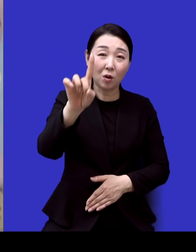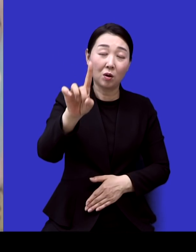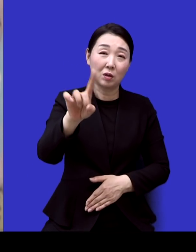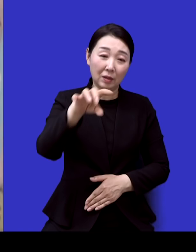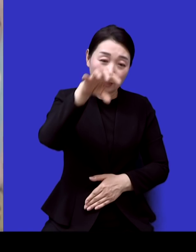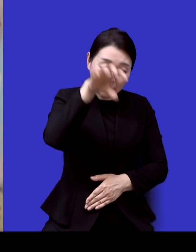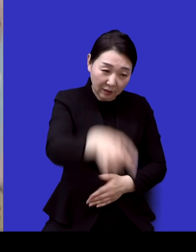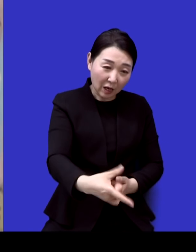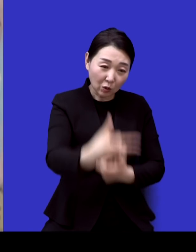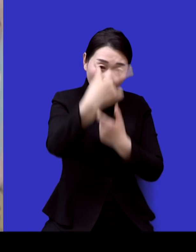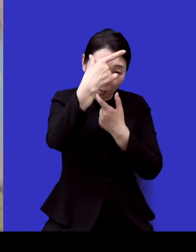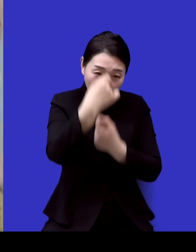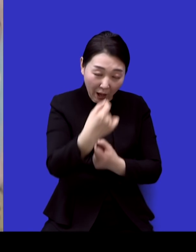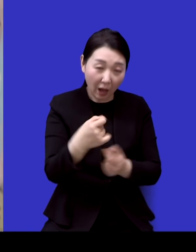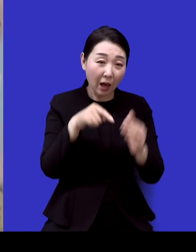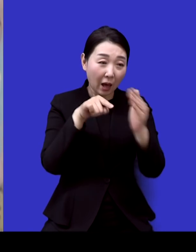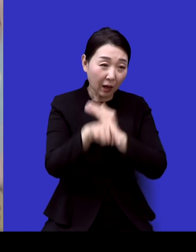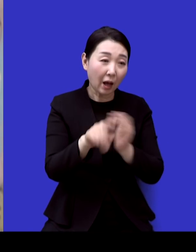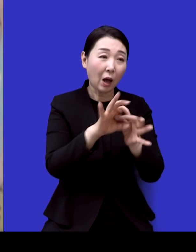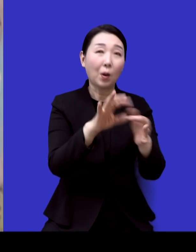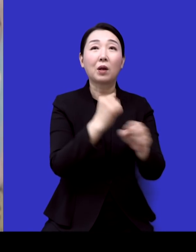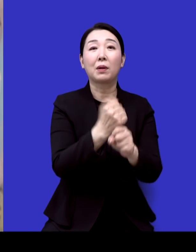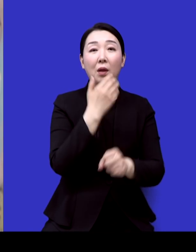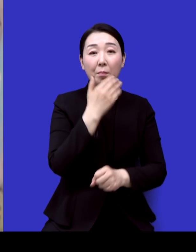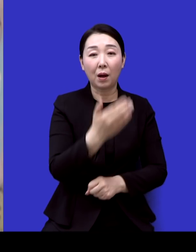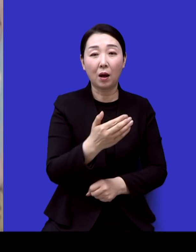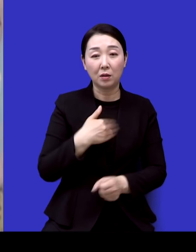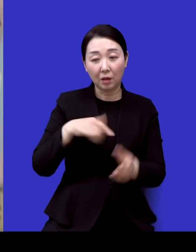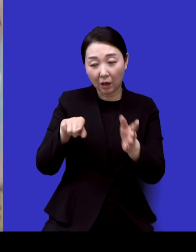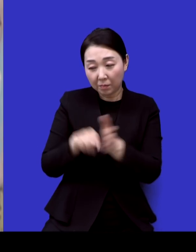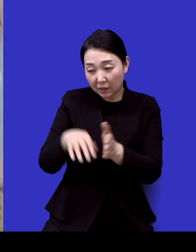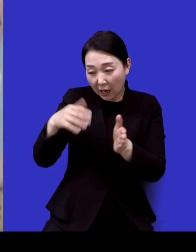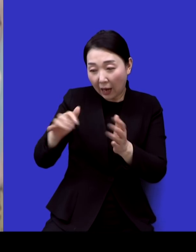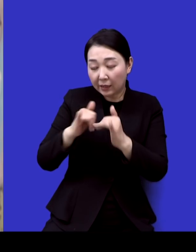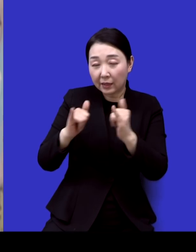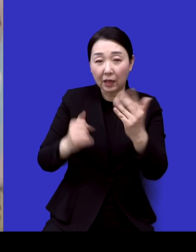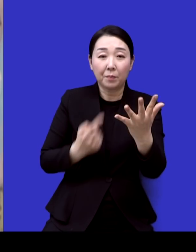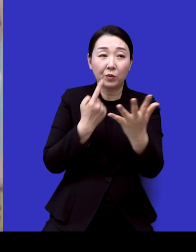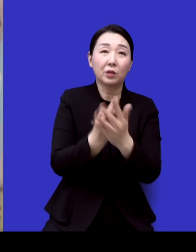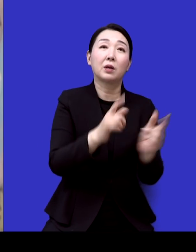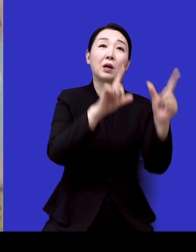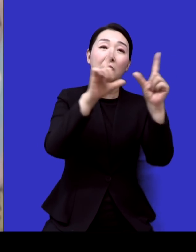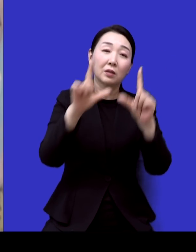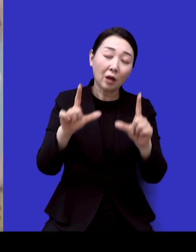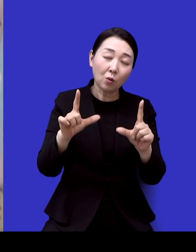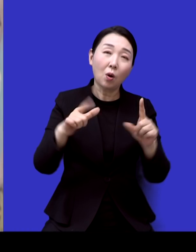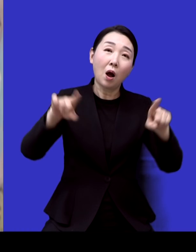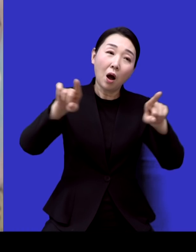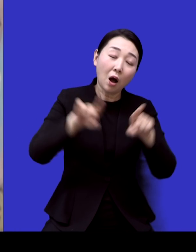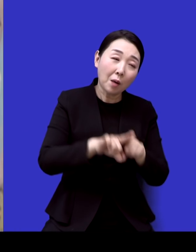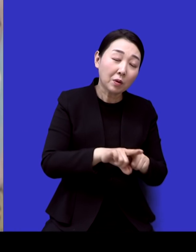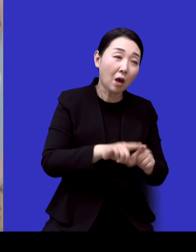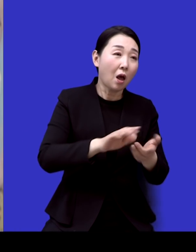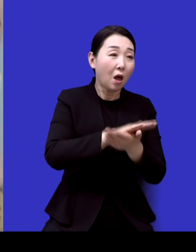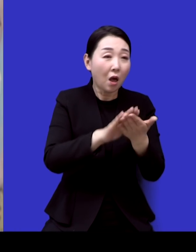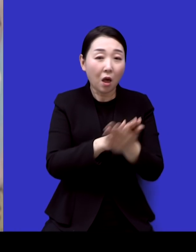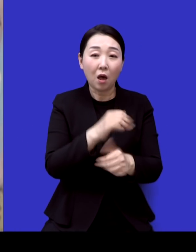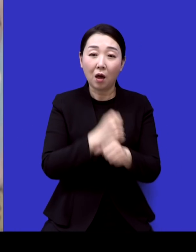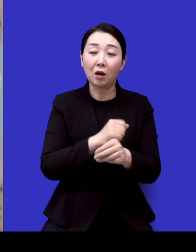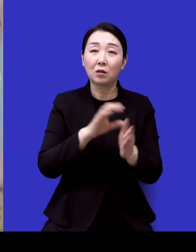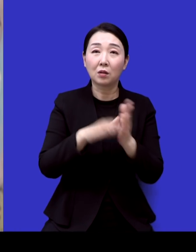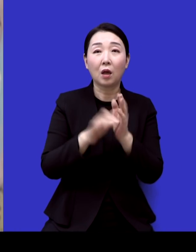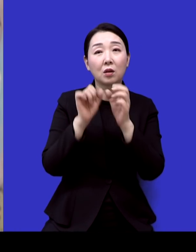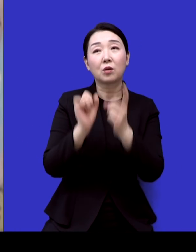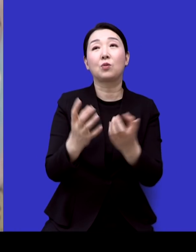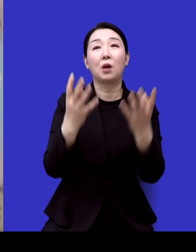장소만 나가도 관계가 쌓이는데 예. 내가 믿지 않는 사람들 사이에 들어가서 살고 살을 비비면 얼마나 많은